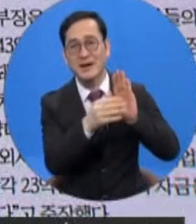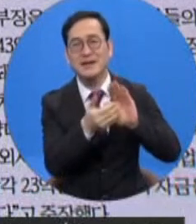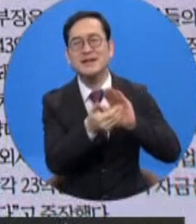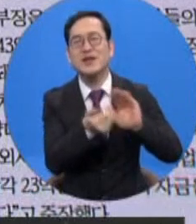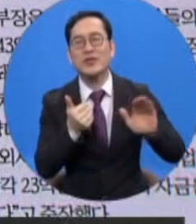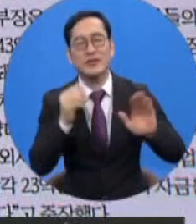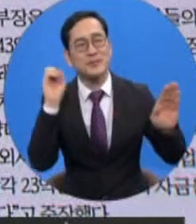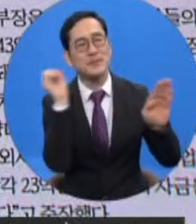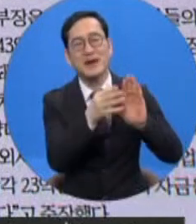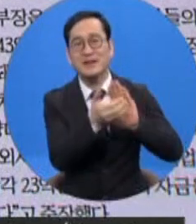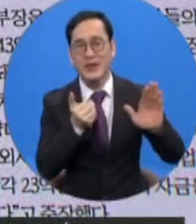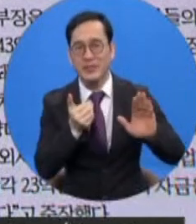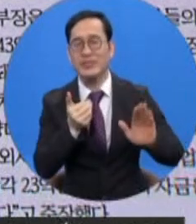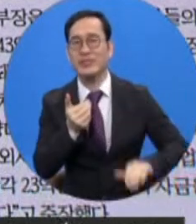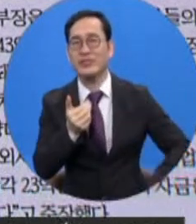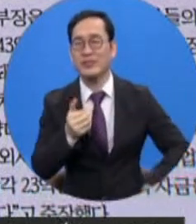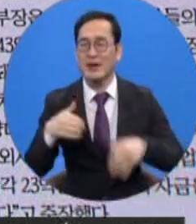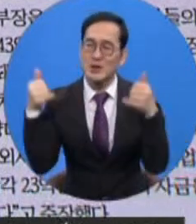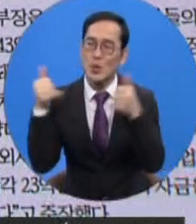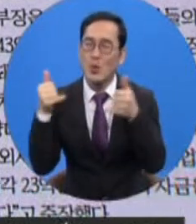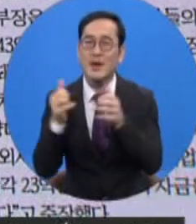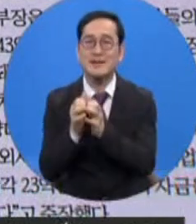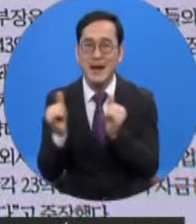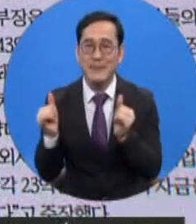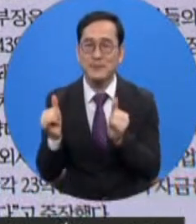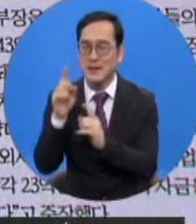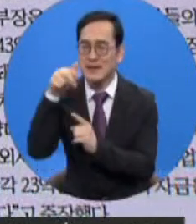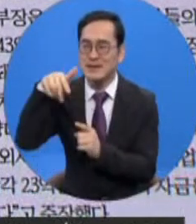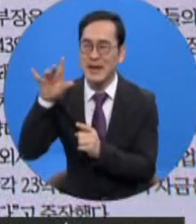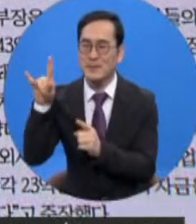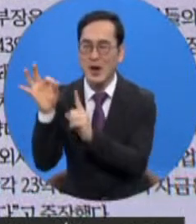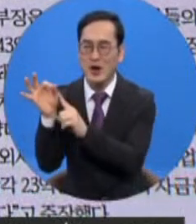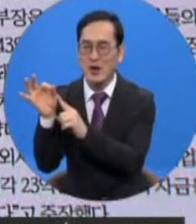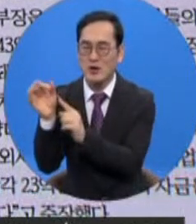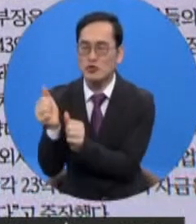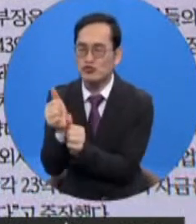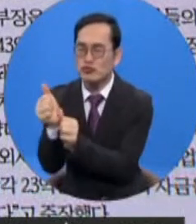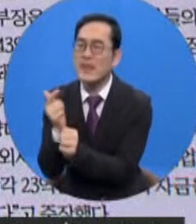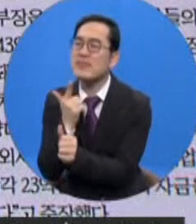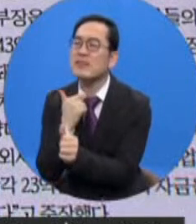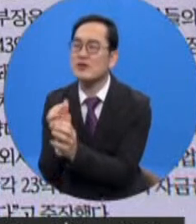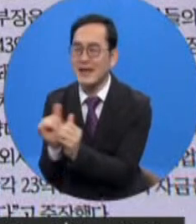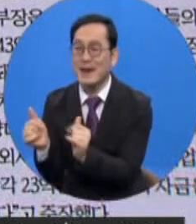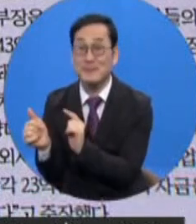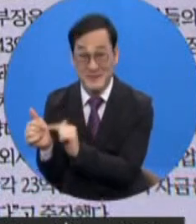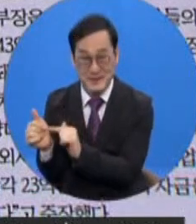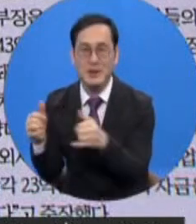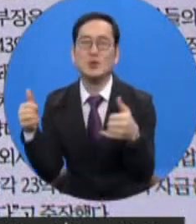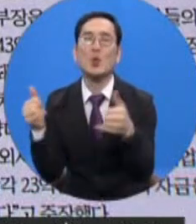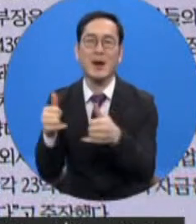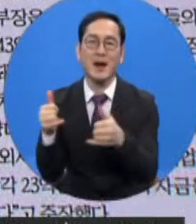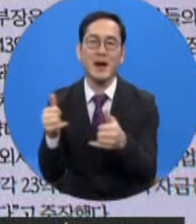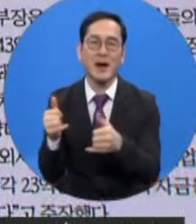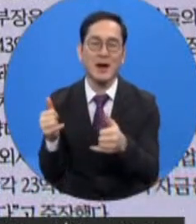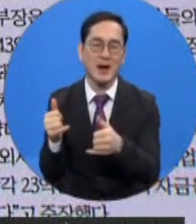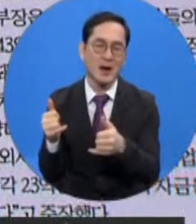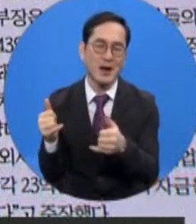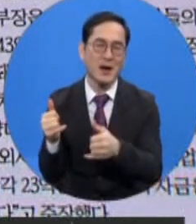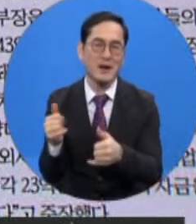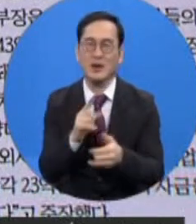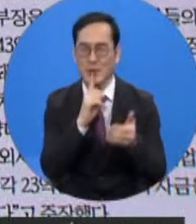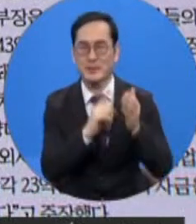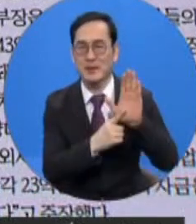직전에 통화한 사람은 이재명 후보의 전 수행비서. 성남시장 시절 수행비서